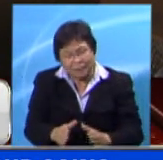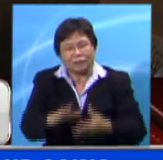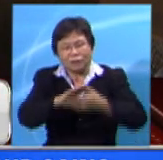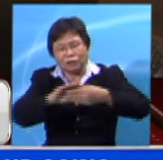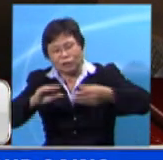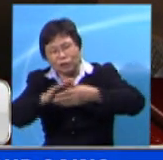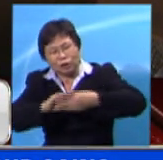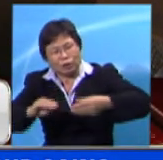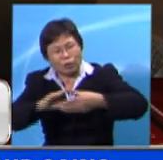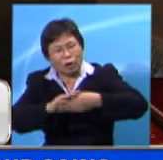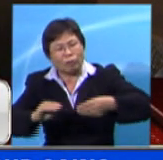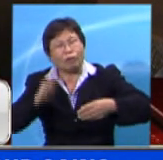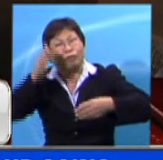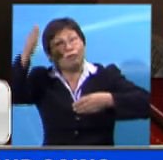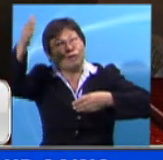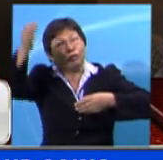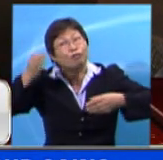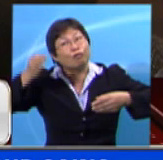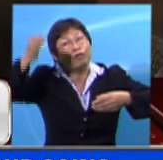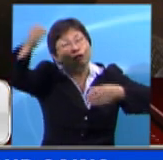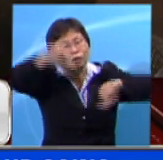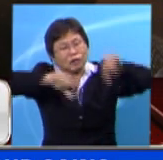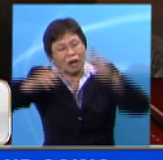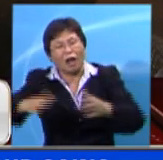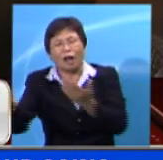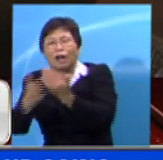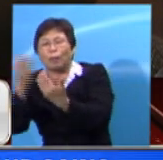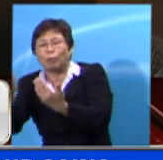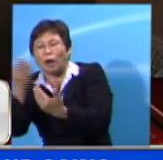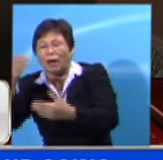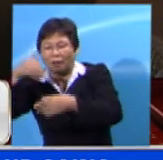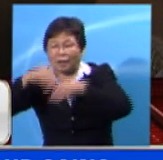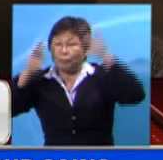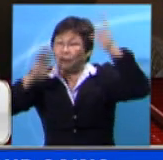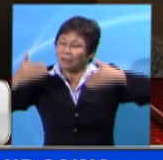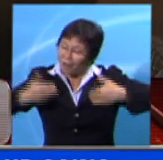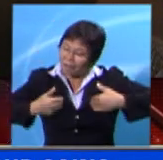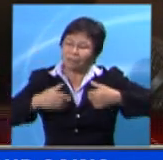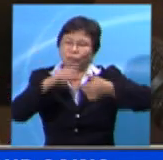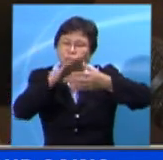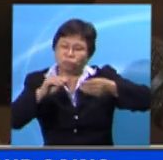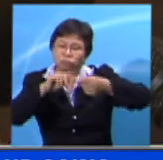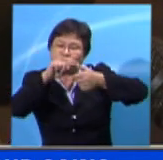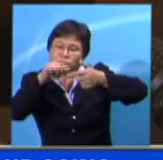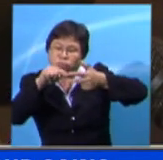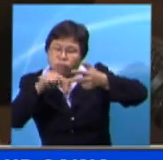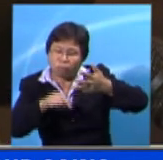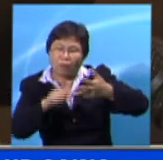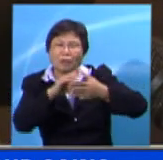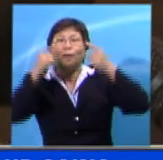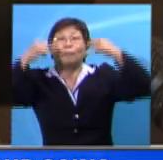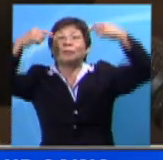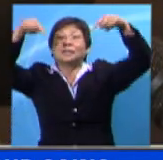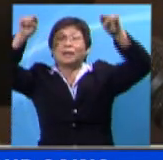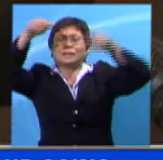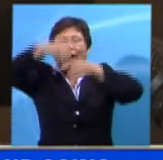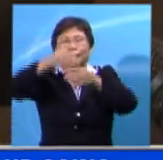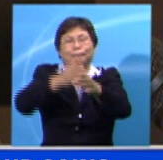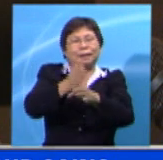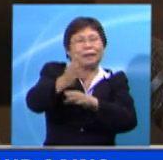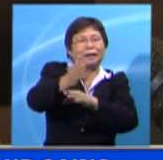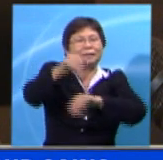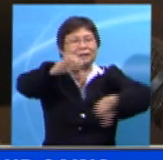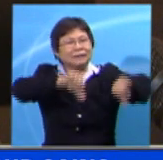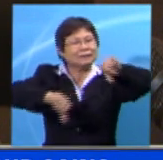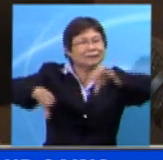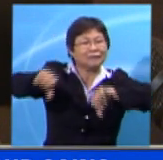our future sainti kita berc tentang kemudahan di Malaysia yang kita ada dan pencapaian dalam